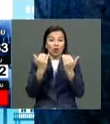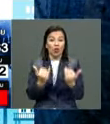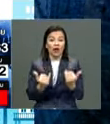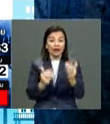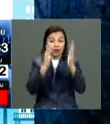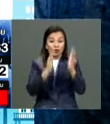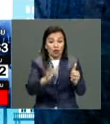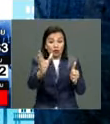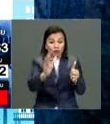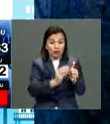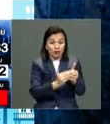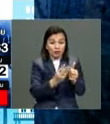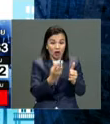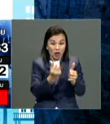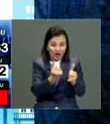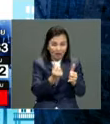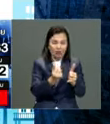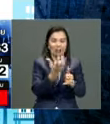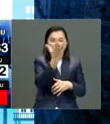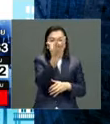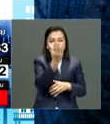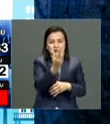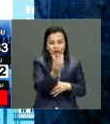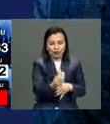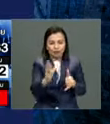มีการพัฒนารวมถึงหลายๆคนก็ได้รับข้อความที่บอกว่าเป็นข้อความขยะหรือเปล่าเกี่ยวข้องกับเรื่องของไทยชนะหรือเปล่าวันนี้เราจะมีคำตอบมาให้ตัดก่อนที่จะมีการแถลงจากท่านผู้ตรวจราชการกระทรวงดิจิตัลเพื่อเศรษฐกิจและสังคมนะคะพาไปดูวิธีการใช้งานแพลตฟอร์มไทยชนะแบบง่ายๆเราเข้ามามีส่วนร่วมในการควบคุมโรคครั้งนี้ได้ไปติดตามกันก่อนค่ะในวันนี้พบผู้ป่วยติดเชื้อโครง29ลดลงอย่างต่อเนื่องและเริ่มใช้มาตรการผ่อนคลายแล้วแต่วินัยยายอ่อนๆเพราะในพื้นที่สาธารณะอาจมีผู้ติดเชื้อปราบคนอยู่ได้และจะทำให้เกิดการระบาดระลอกสองได้ทุกเมื่อค่ะชีวิตวิถีใหม่จะช่วยให้เราสามารถหยุดการระบาดระลอกสองได้ด้วยการเปลี่ยนวัฒนธรรมที่ไม่คุ้นชินให้กลายเป็นมาตรฐานปกติในชีวิตเราเช่นล้างมือให้ไหวขึ้นเว้นระยะห่างระหว่างกันอยู่บ้านให้มากขึ้นสร้างสังคมไร้เงินสดและตรวจวัดอุณหภูมิอยู่เสมอ